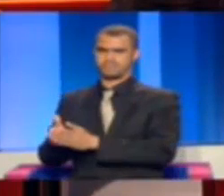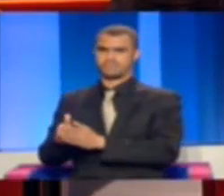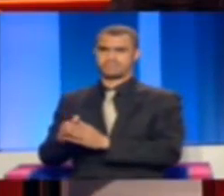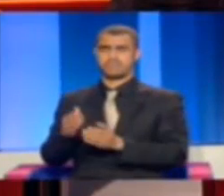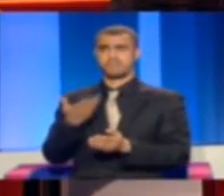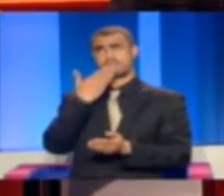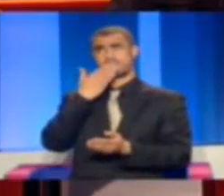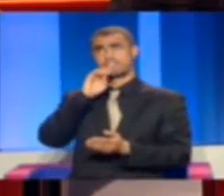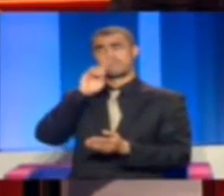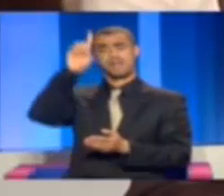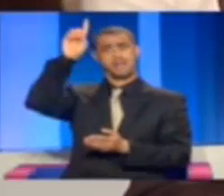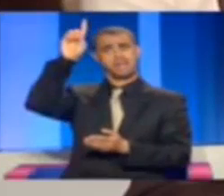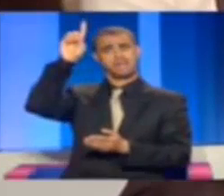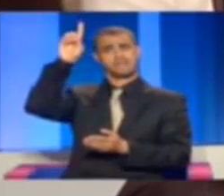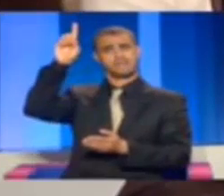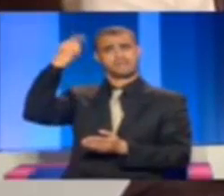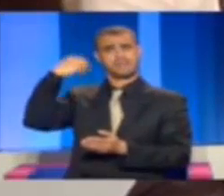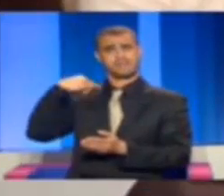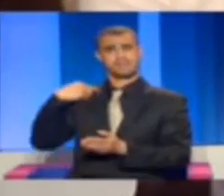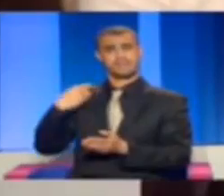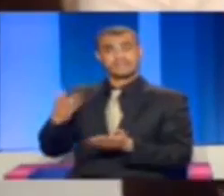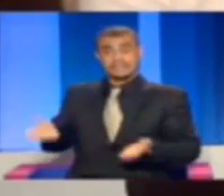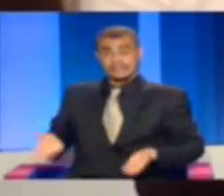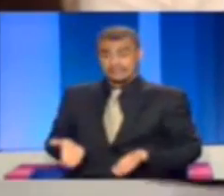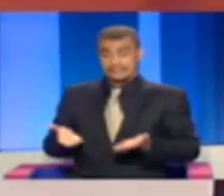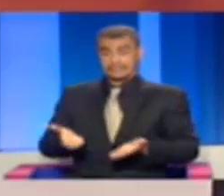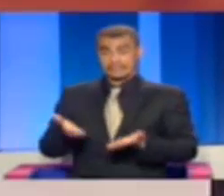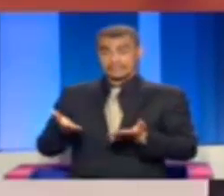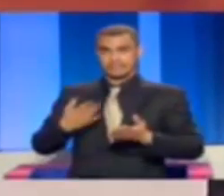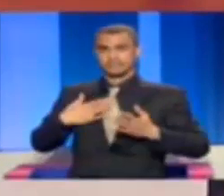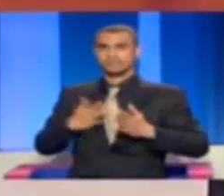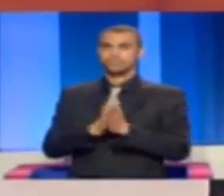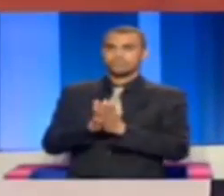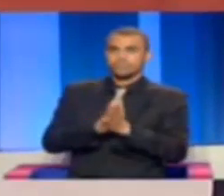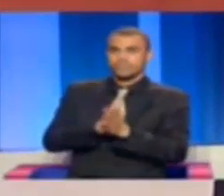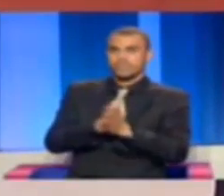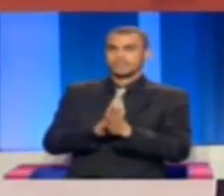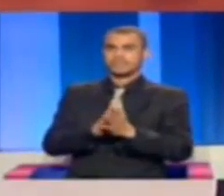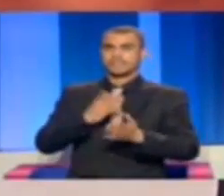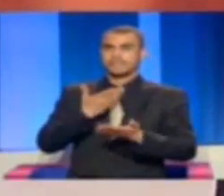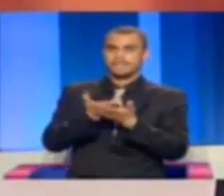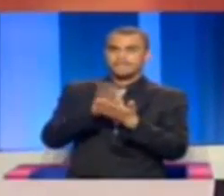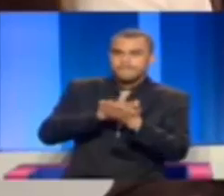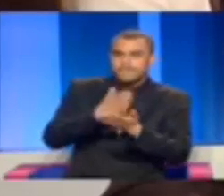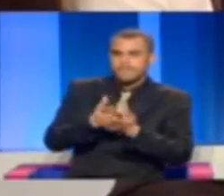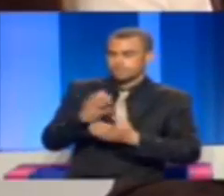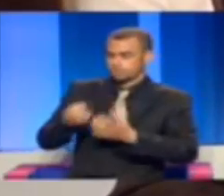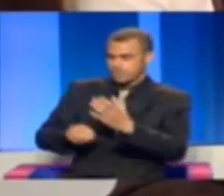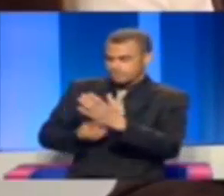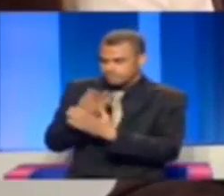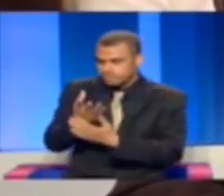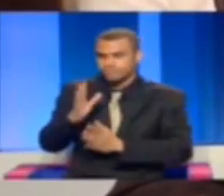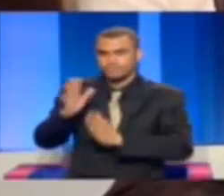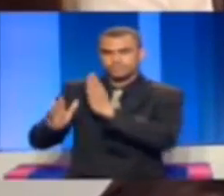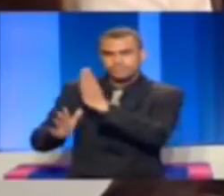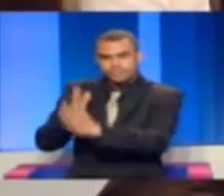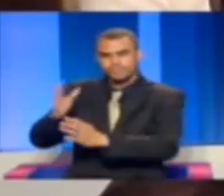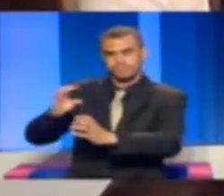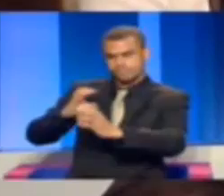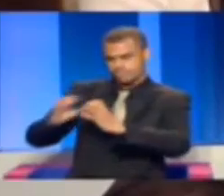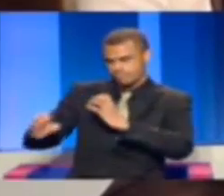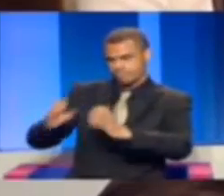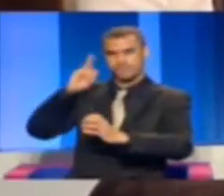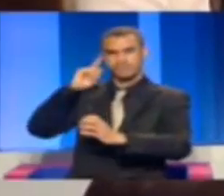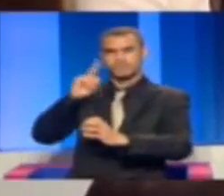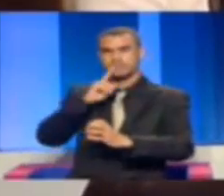وتعالى لانه وقادني لهذا العمل الجمعوي وقادني لهذه المهنه ديال الترجمه، اللي اصبحت اليوم كنقدم